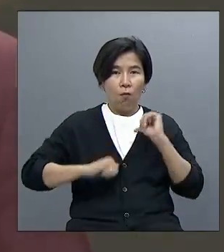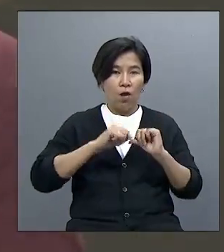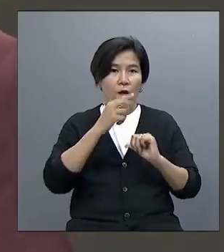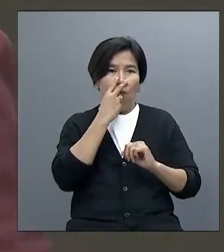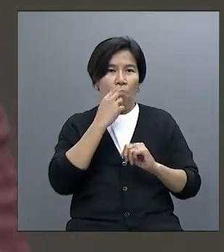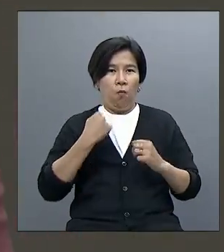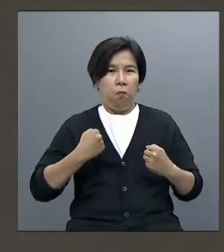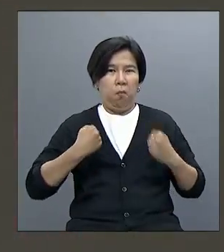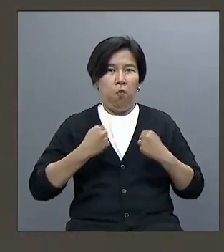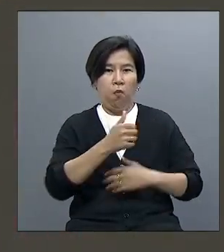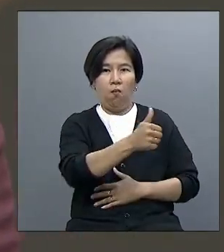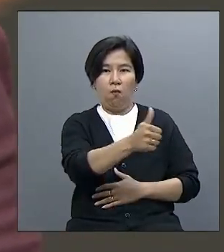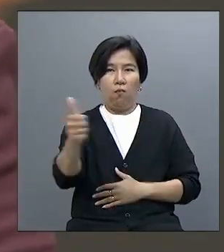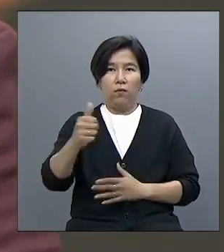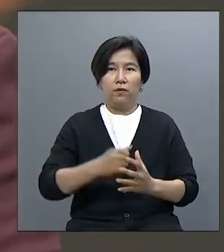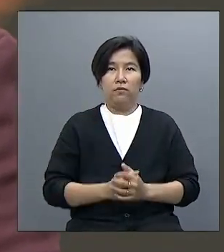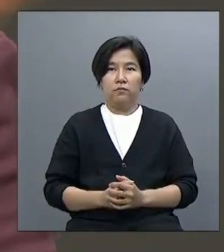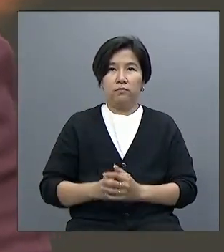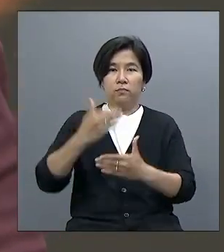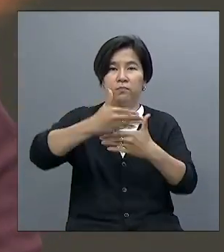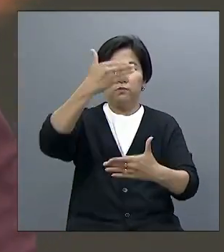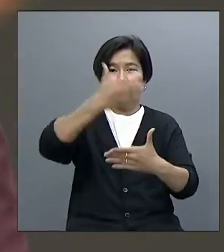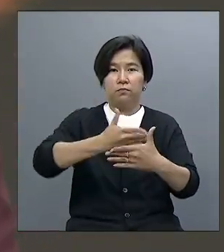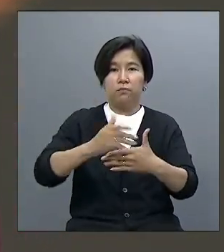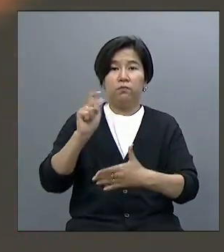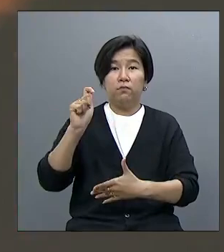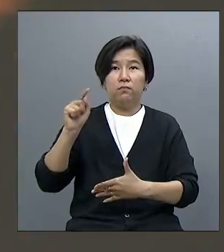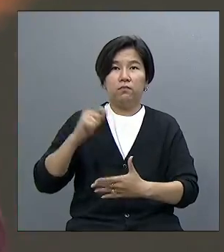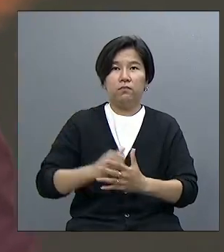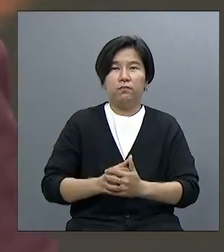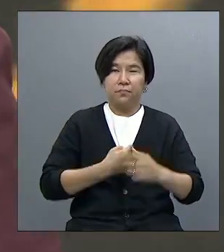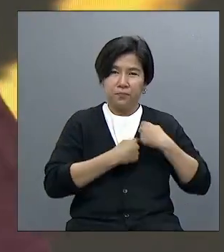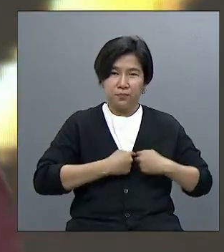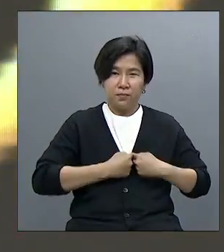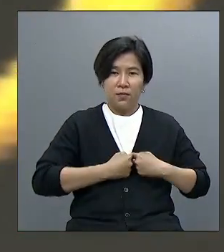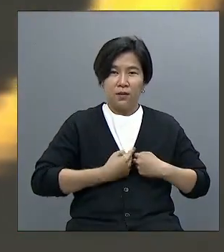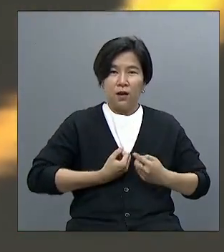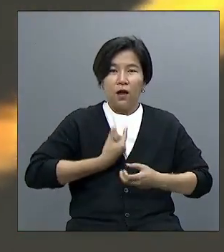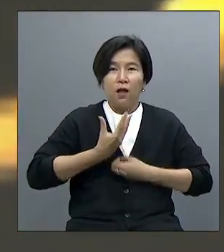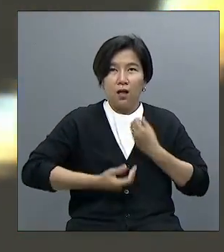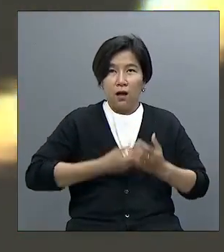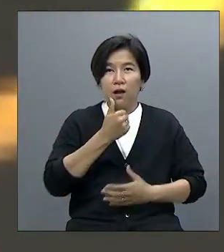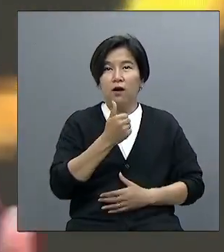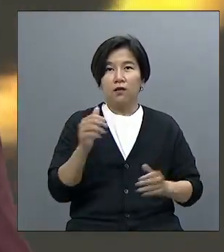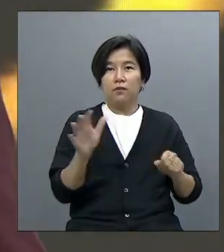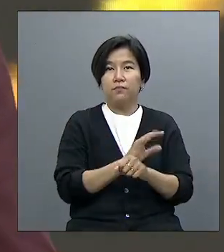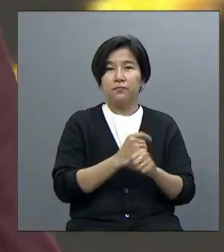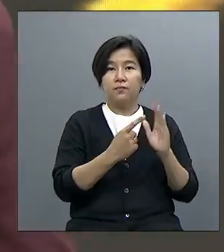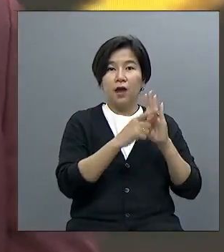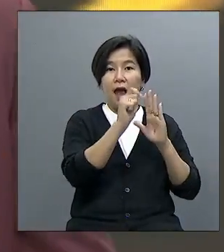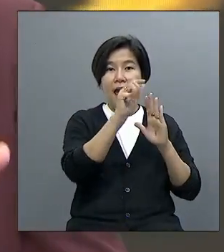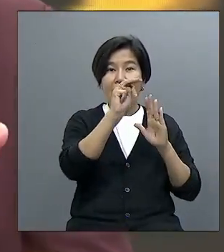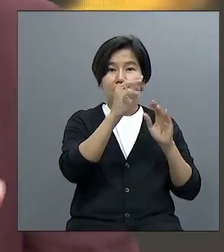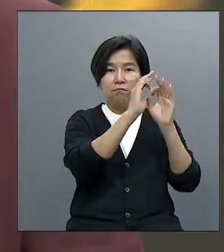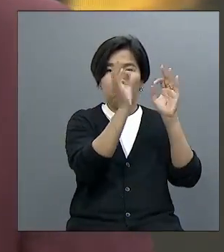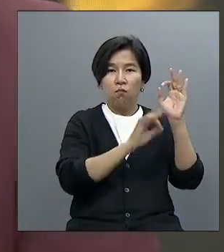ต้องบอกสุดยอดจริงแล้วพออีทผู้กำกับเรื่องนี้นี่โอ้โหพออีทนี่แบบเทใจกำกับพี่แอนคุณปราณประมูลผู้เขียนบทเรื่องนี้ก็แบ